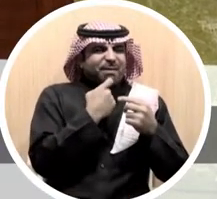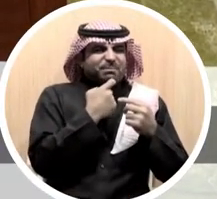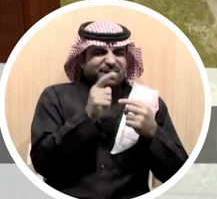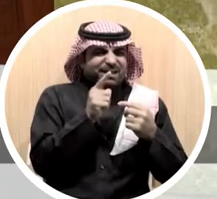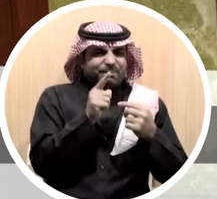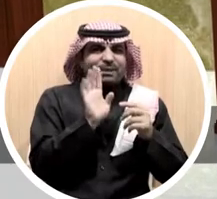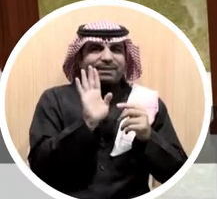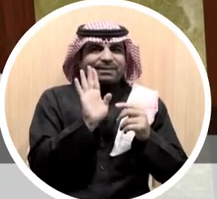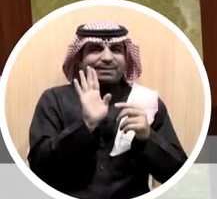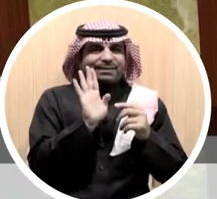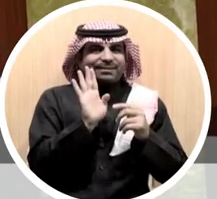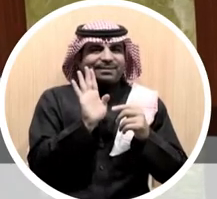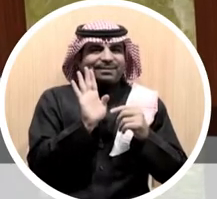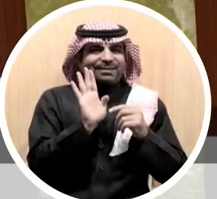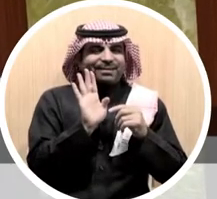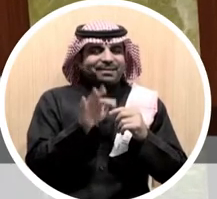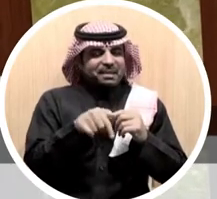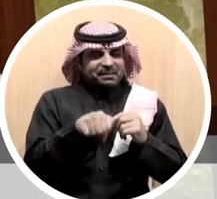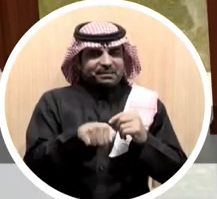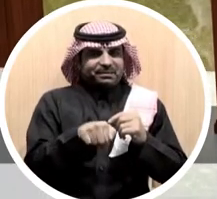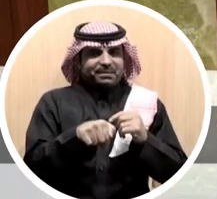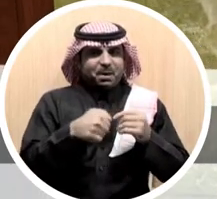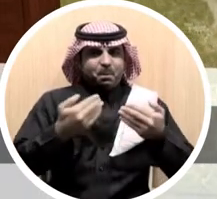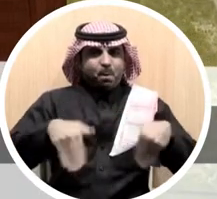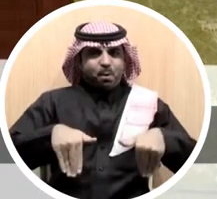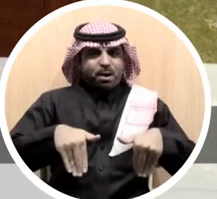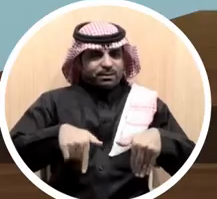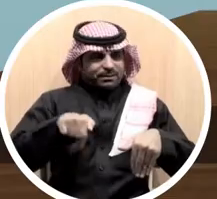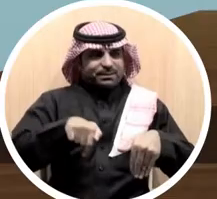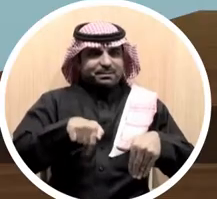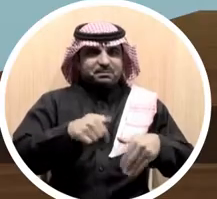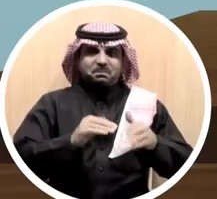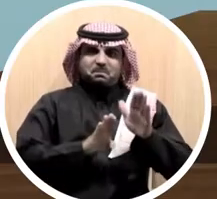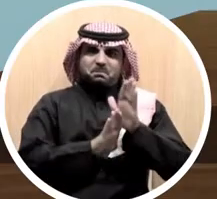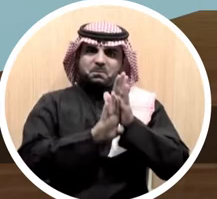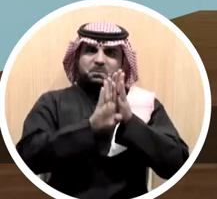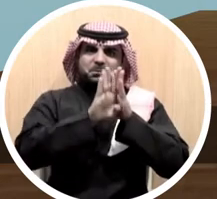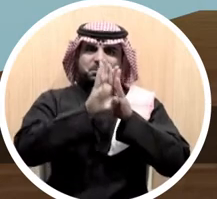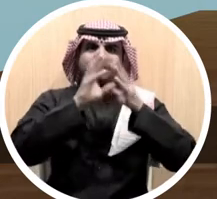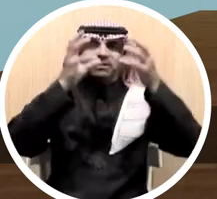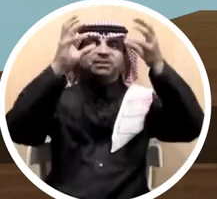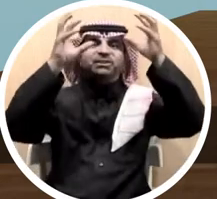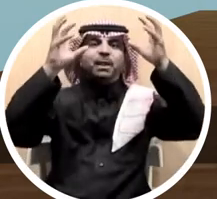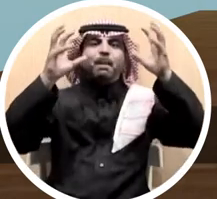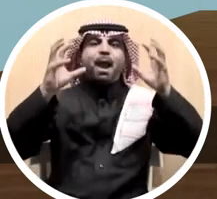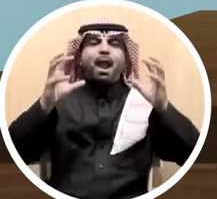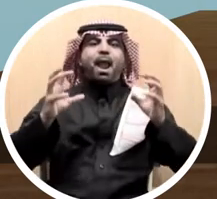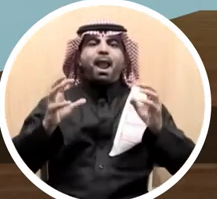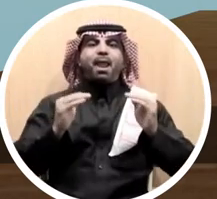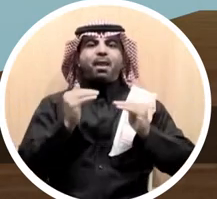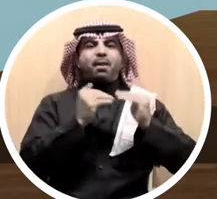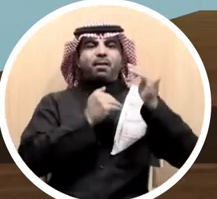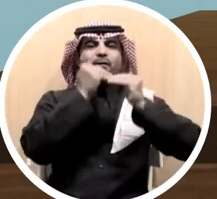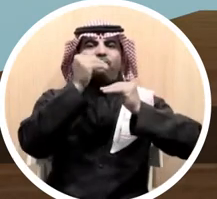صعوبة خاصة. يستخدم لغة الإشارات مع زوجته. ولكن لحظة، فقد صعد الأفراد ذوي الإعاقة